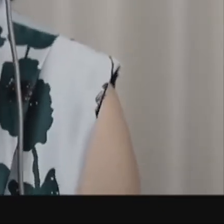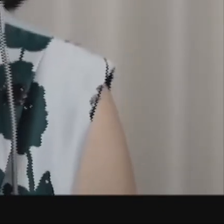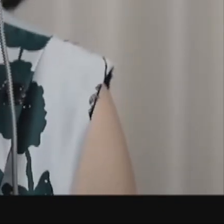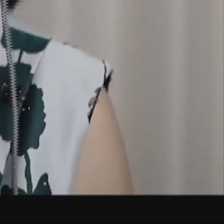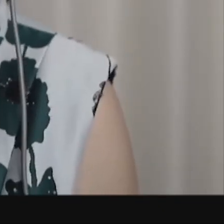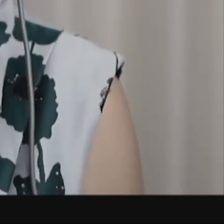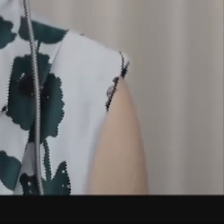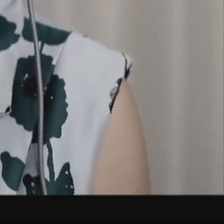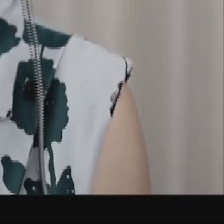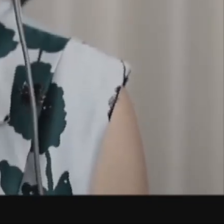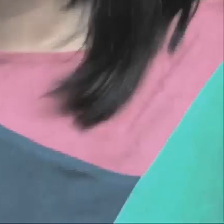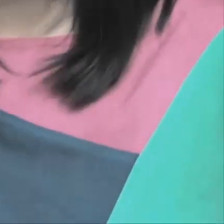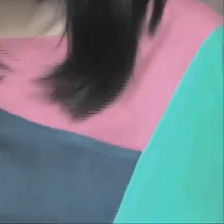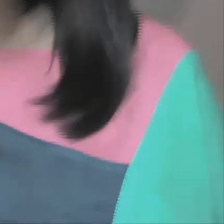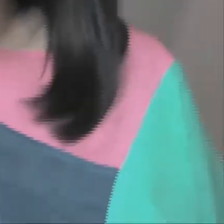mastiin